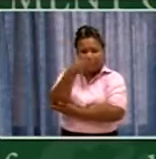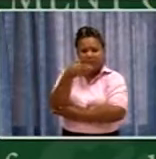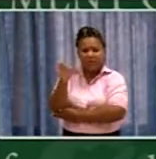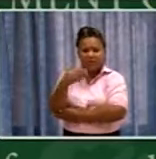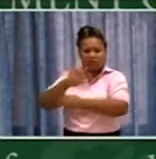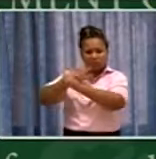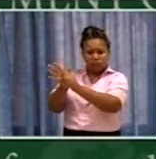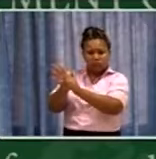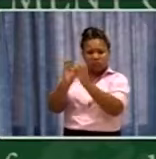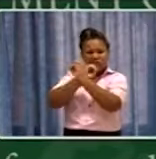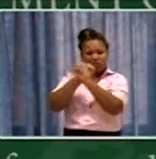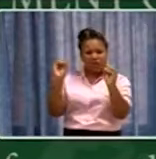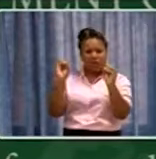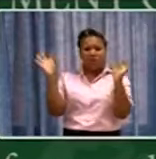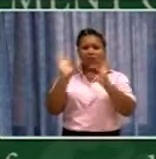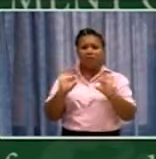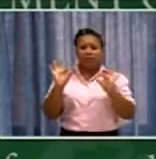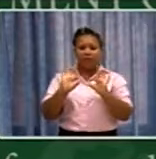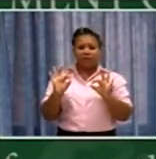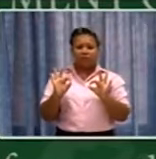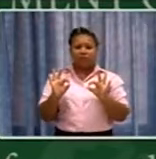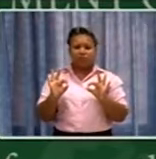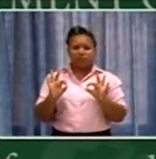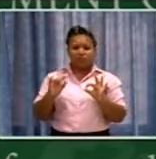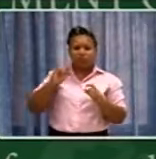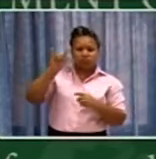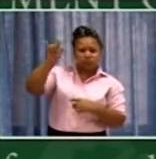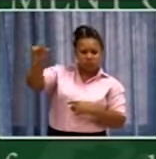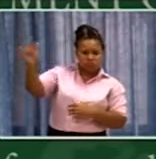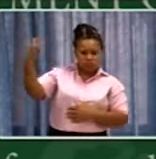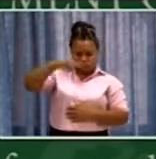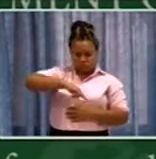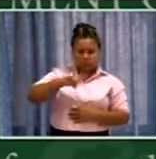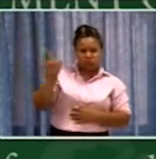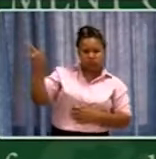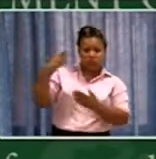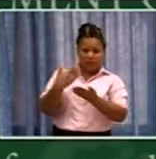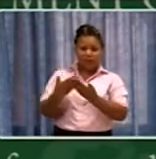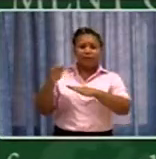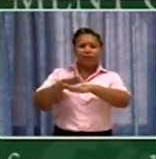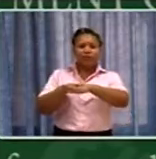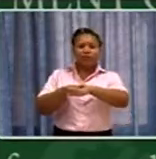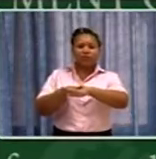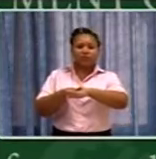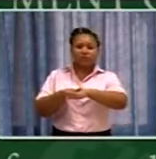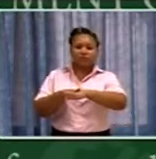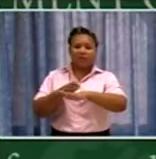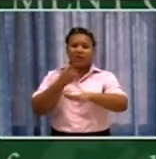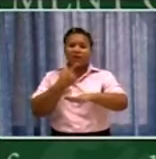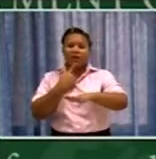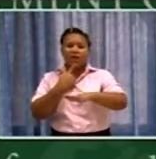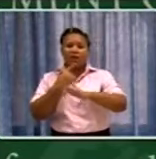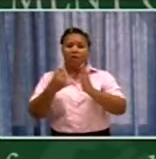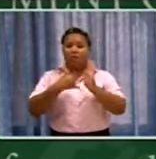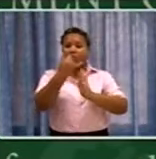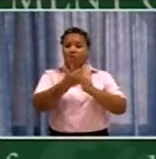sorti New Zealand, si Maurice après il passe 28 jours, il n'a pas aucun nouveau cas. avec Karl Maurice. On voit